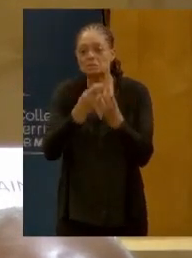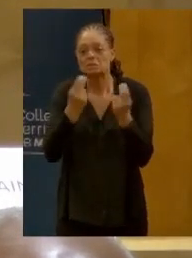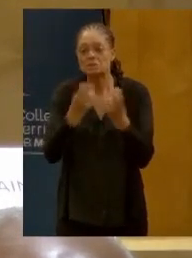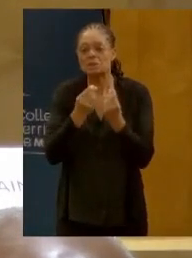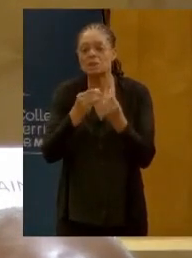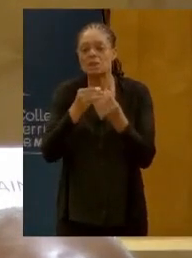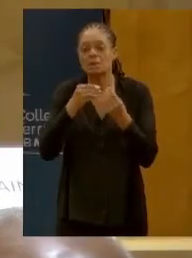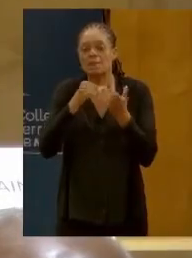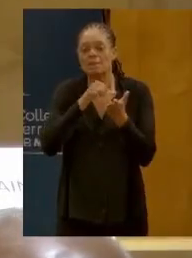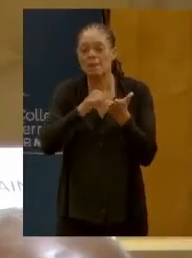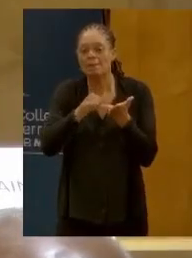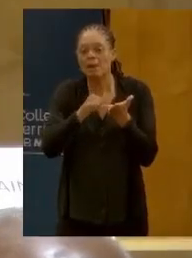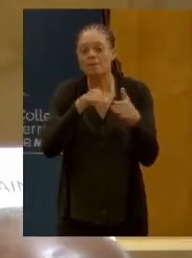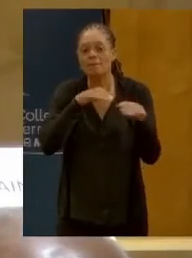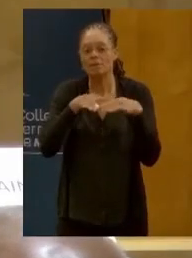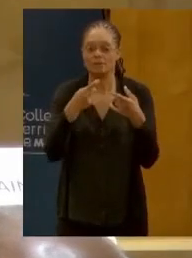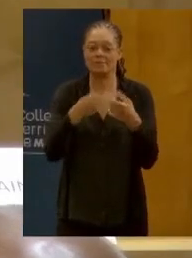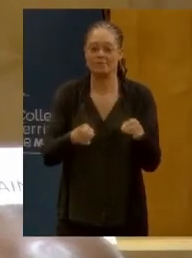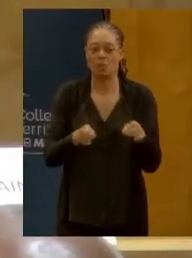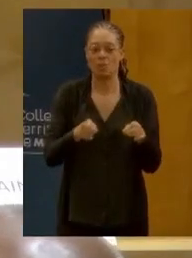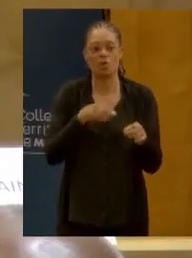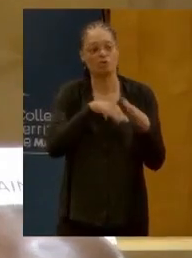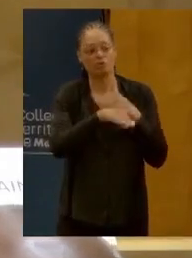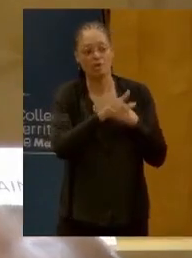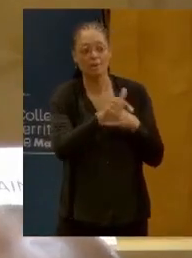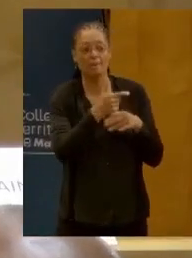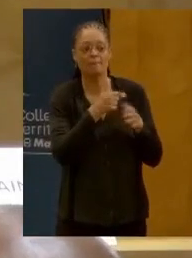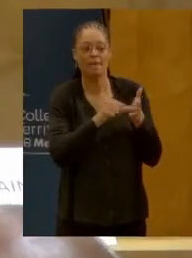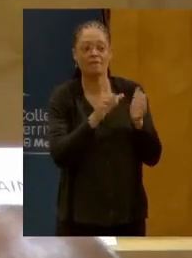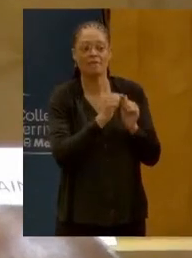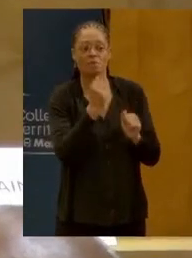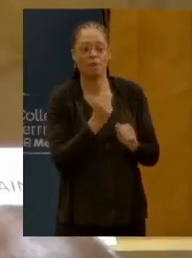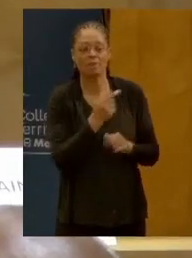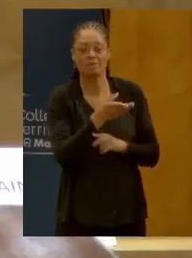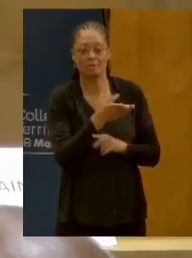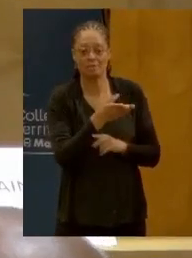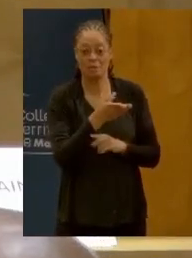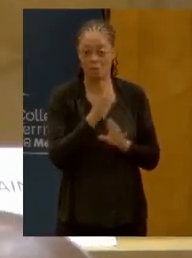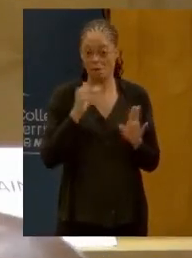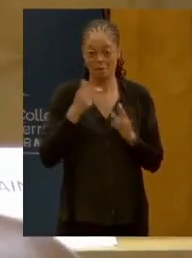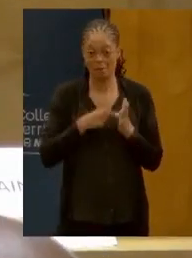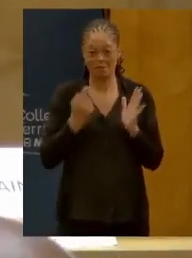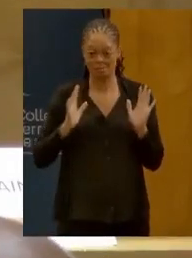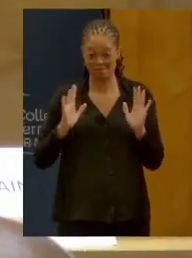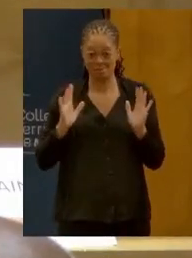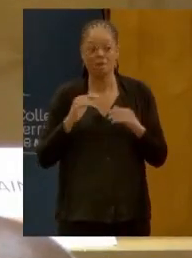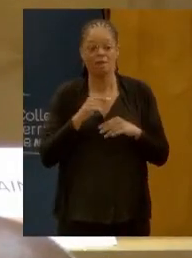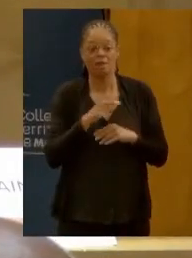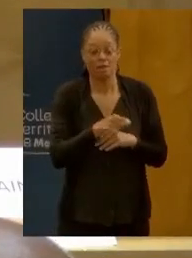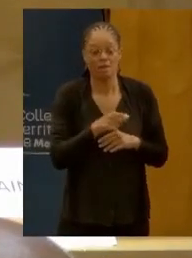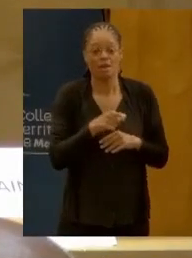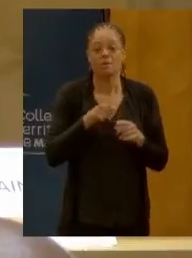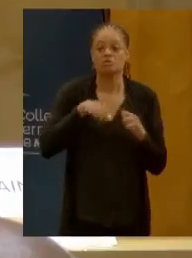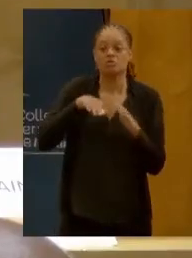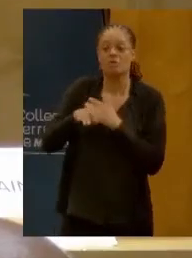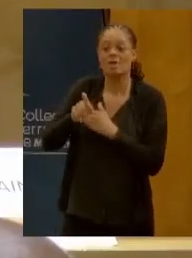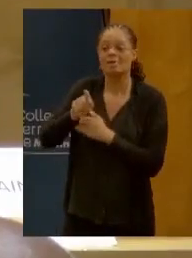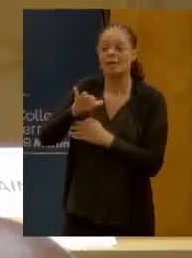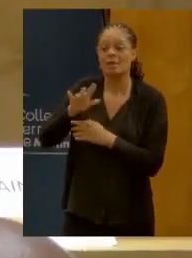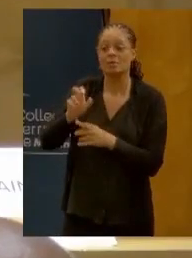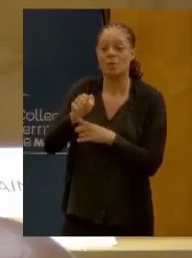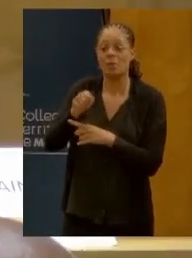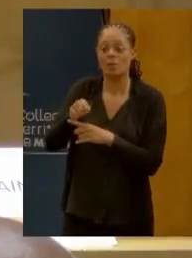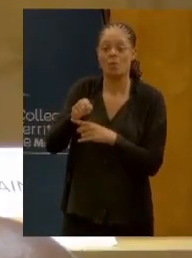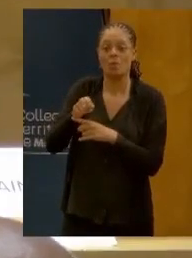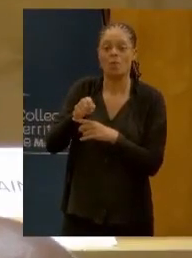paiement est différent. Là, la distillerie, on paie à la tonne, je répète ce qu'on m'a dit, je ne suis pas spécialiste de ça, tandis qu'au Galion, c'est